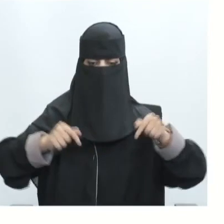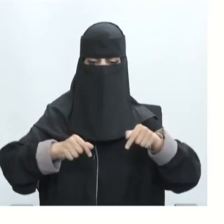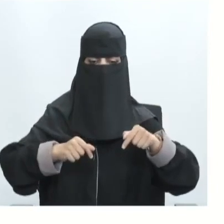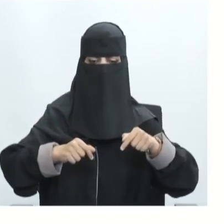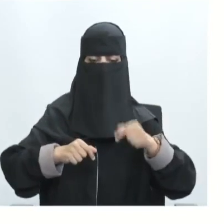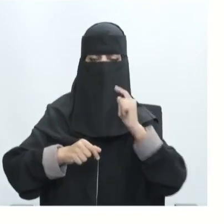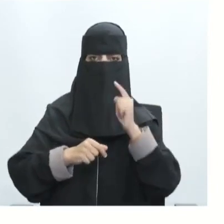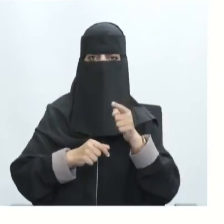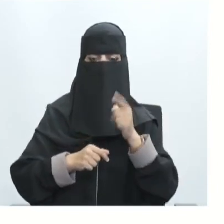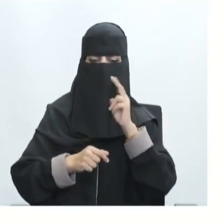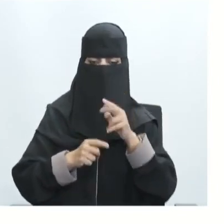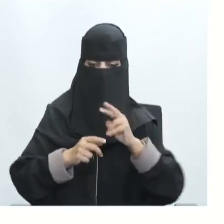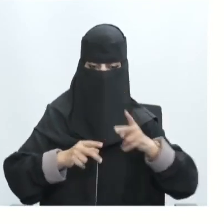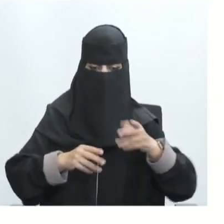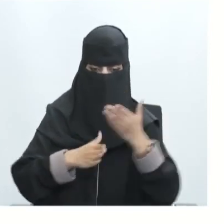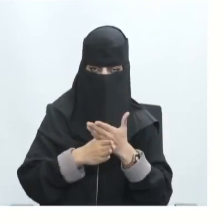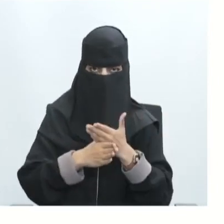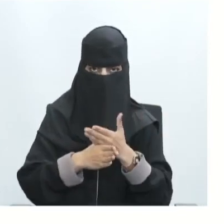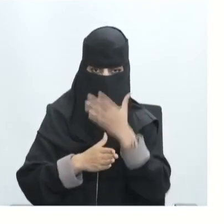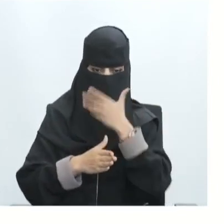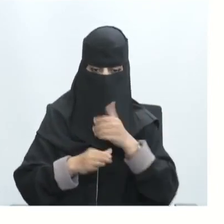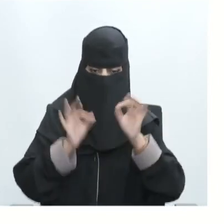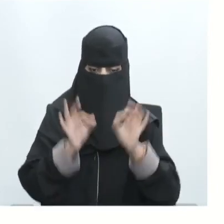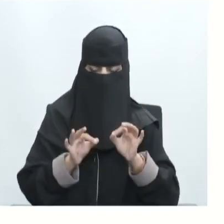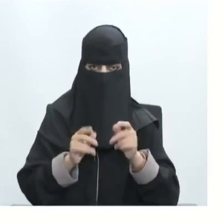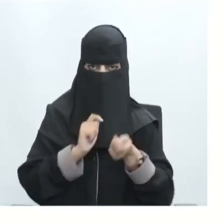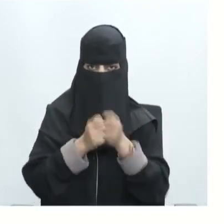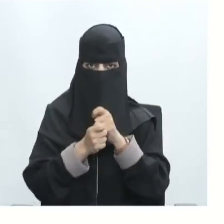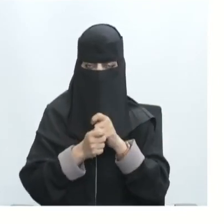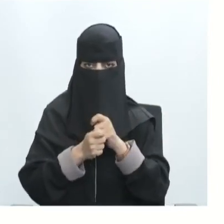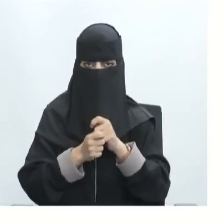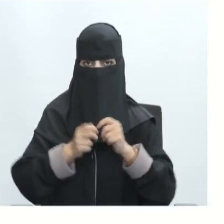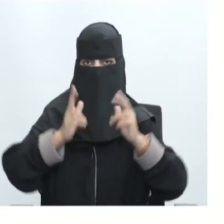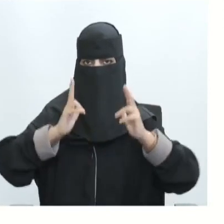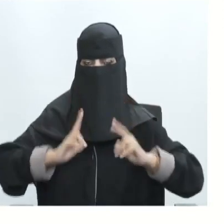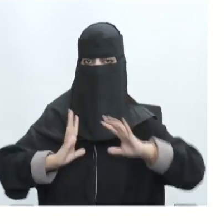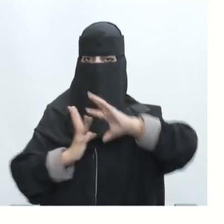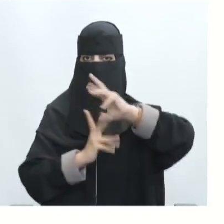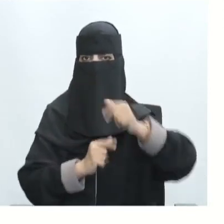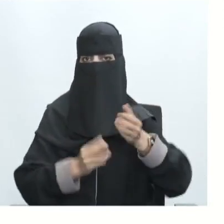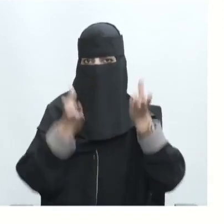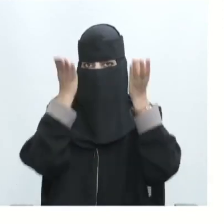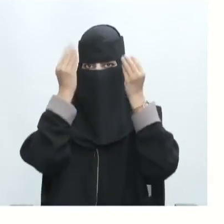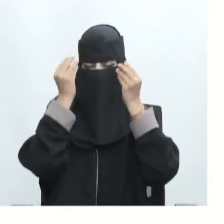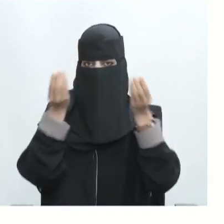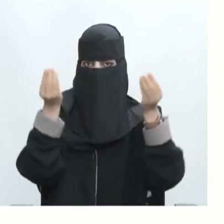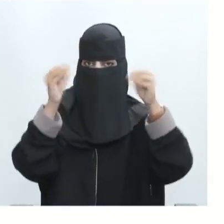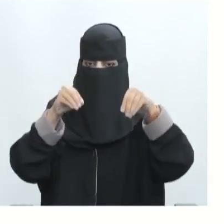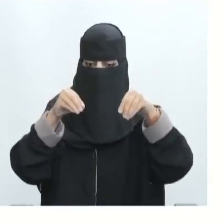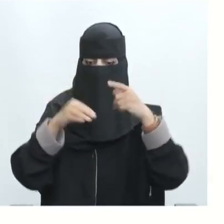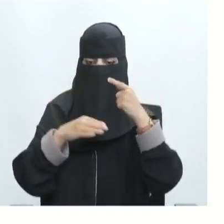ثراء العلم تعدد اشكال المنطق يعكس ثراء العلم بالطبع اكيد